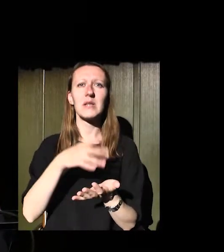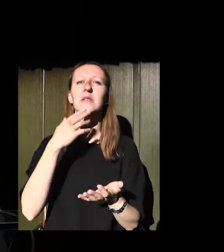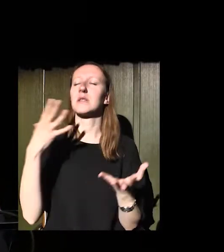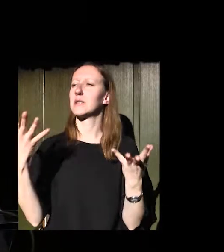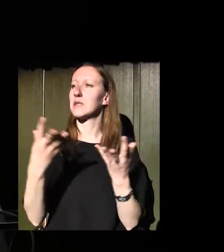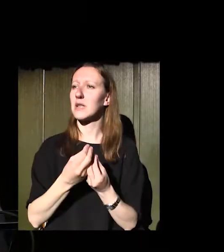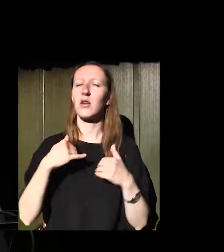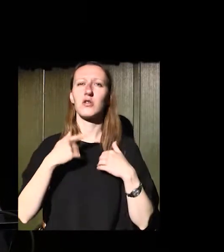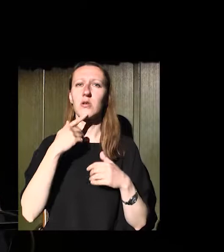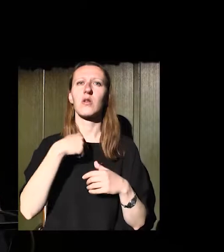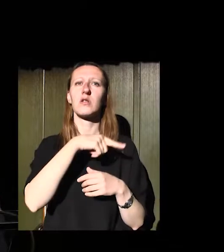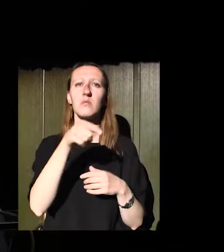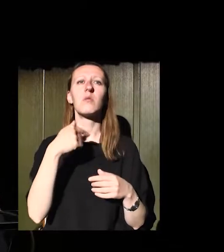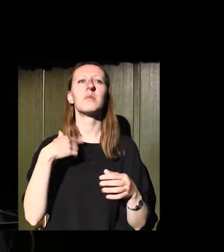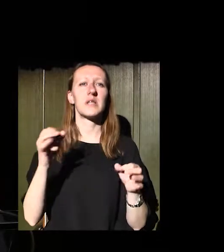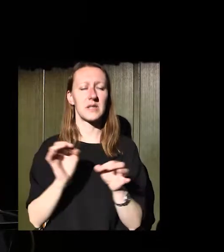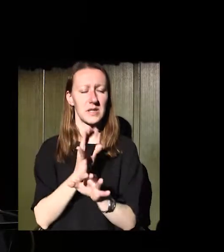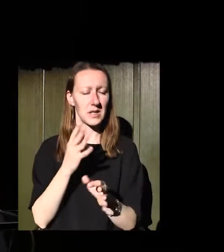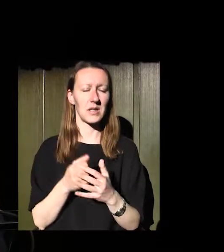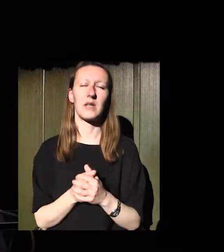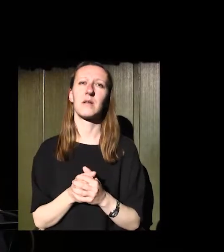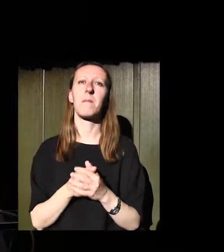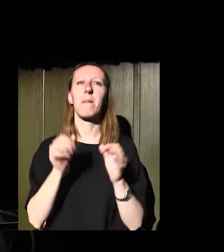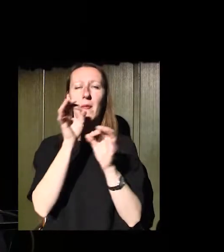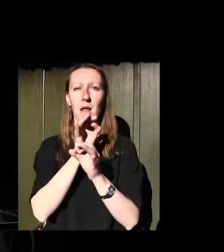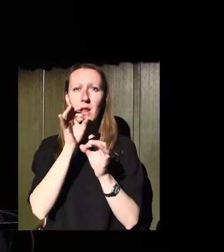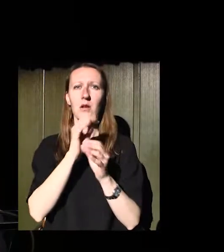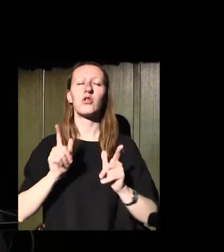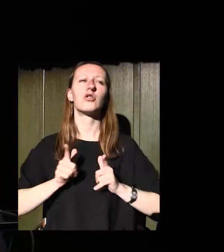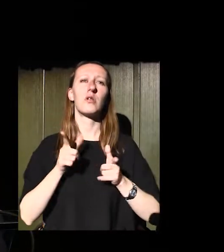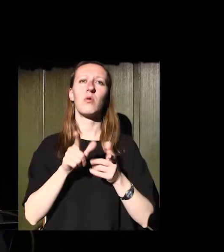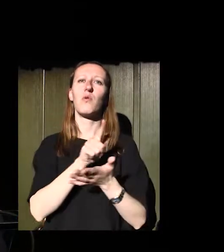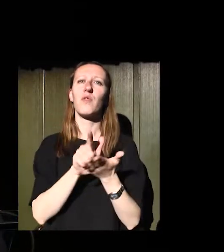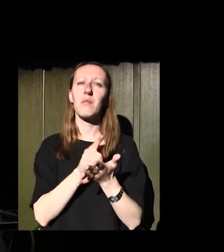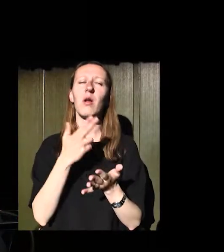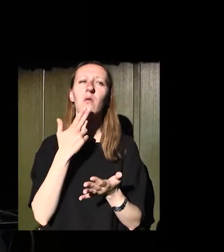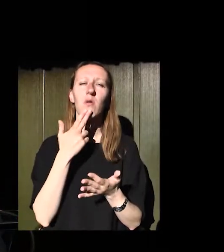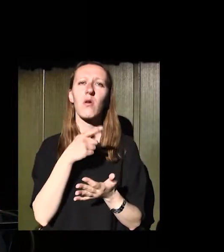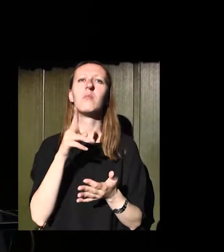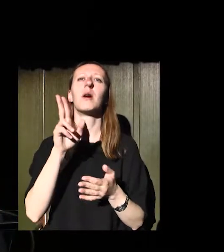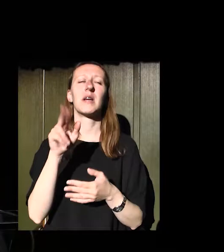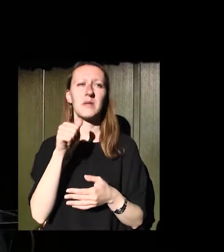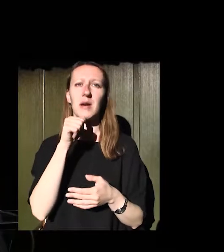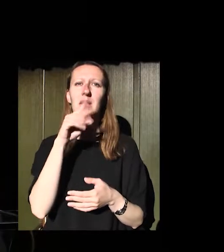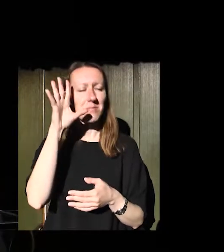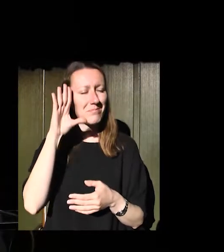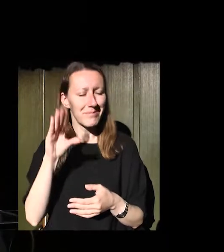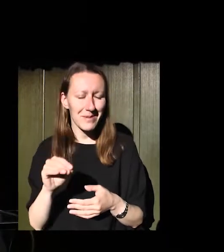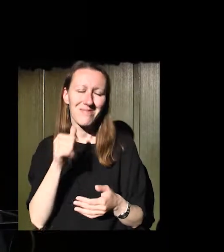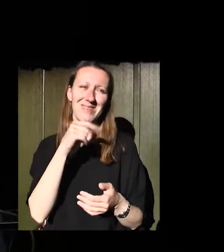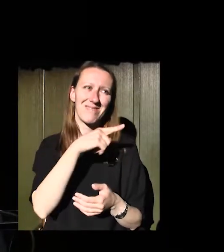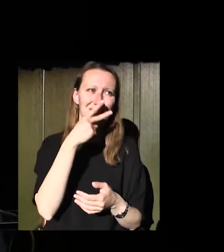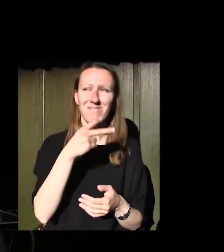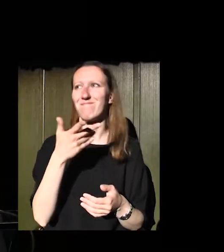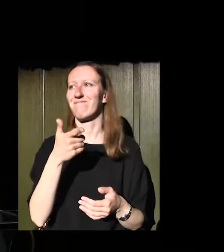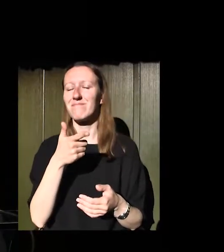di civiltà di cui siamo particolarmente fieri. Nažalost, živimo u vremenima u kojima ima i primitivizma